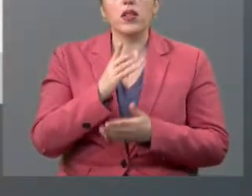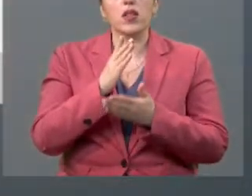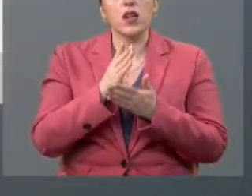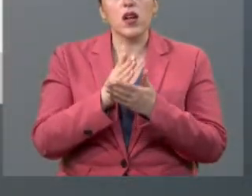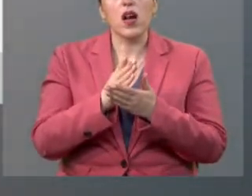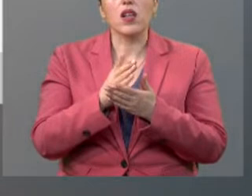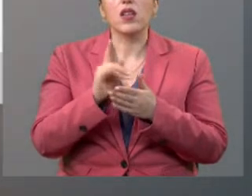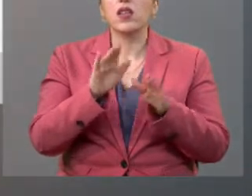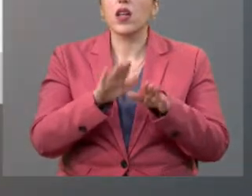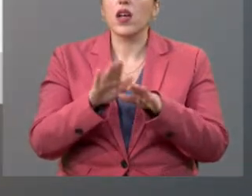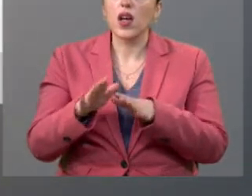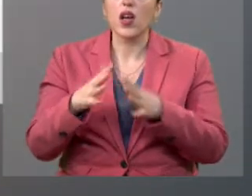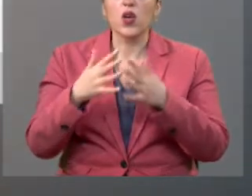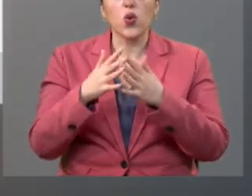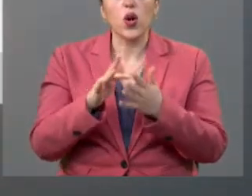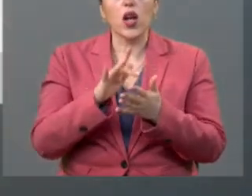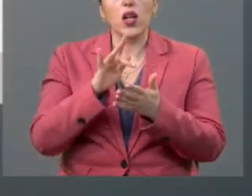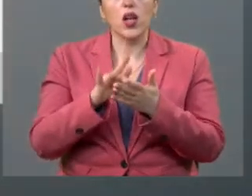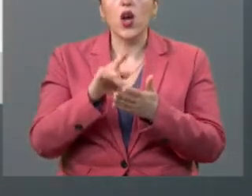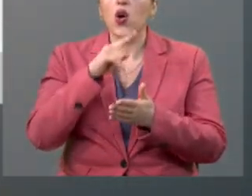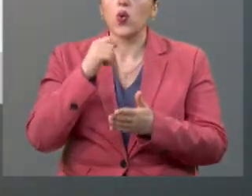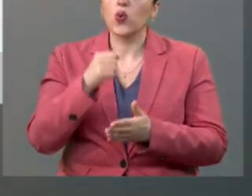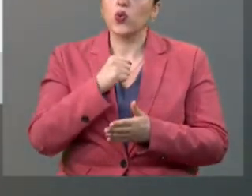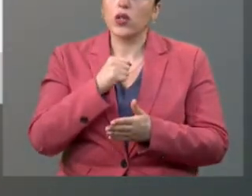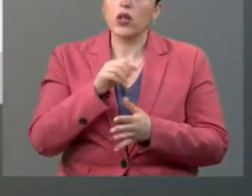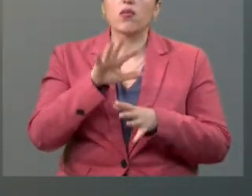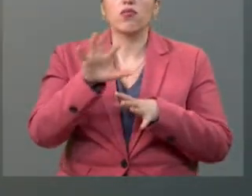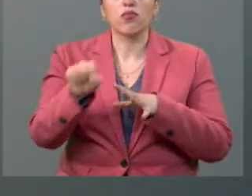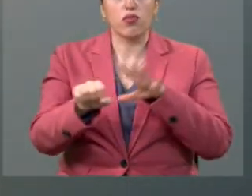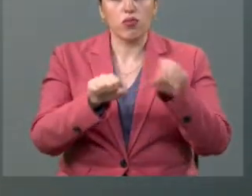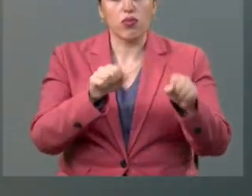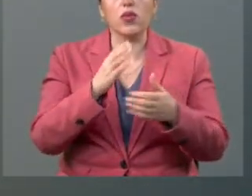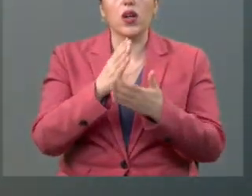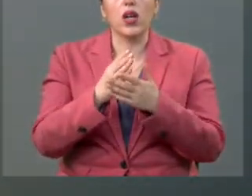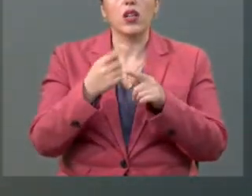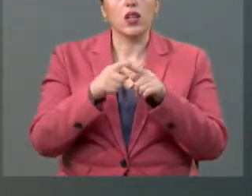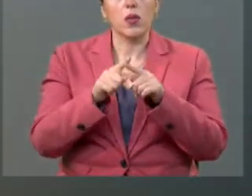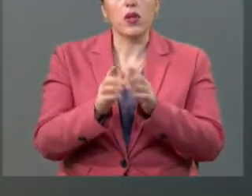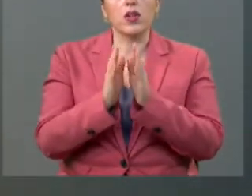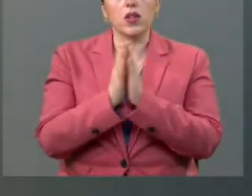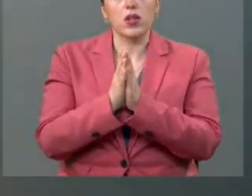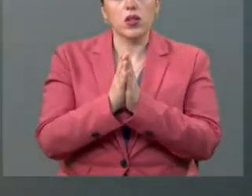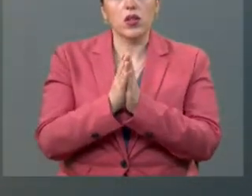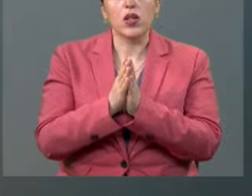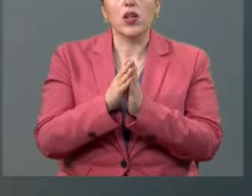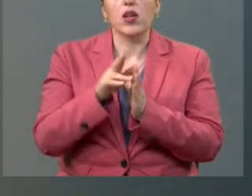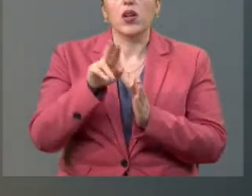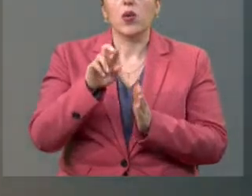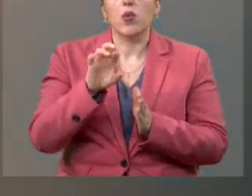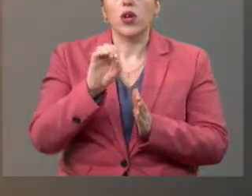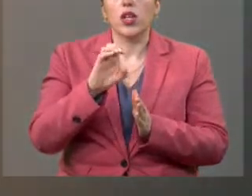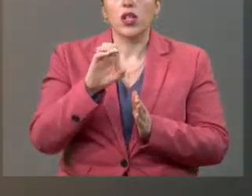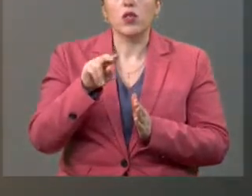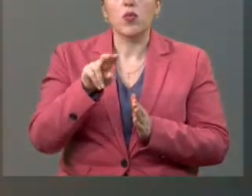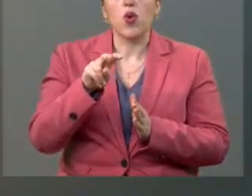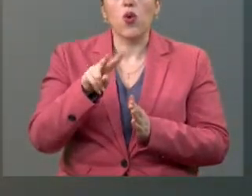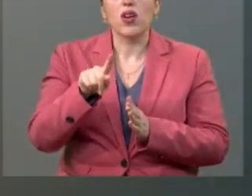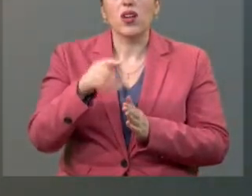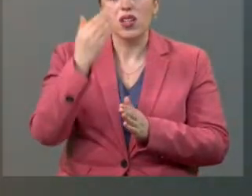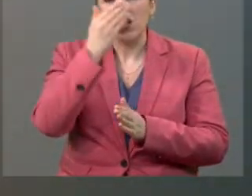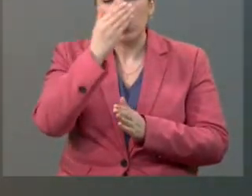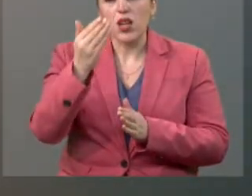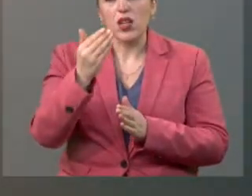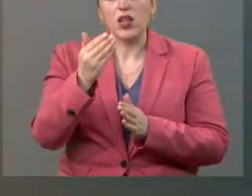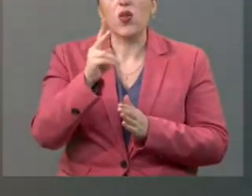տարածքներ, գյուղեր և քաղաքներ գրավված են ռուսական զորքերի կողմից։ Այդ իսկ պատճառով մենք դիմում ենք Բորիսպոլի բնակիչներին քաղաքից